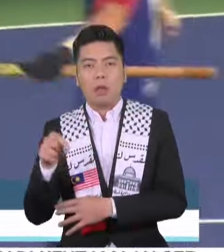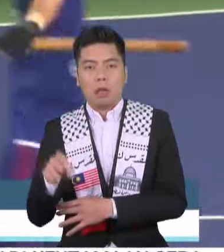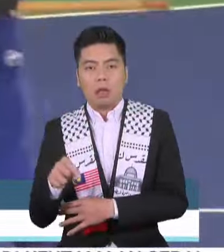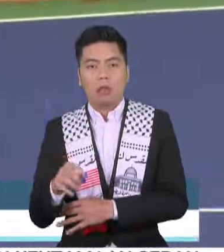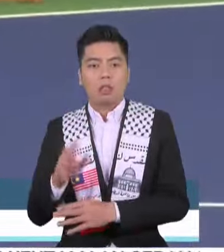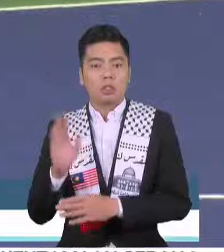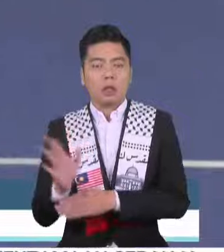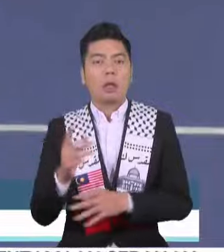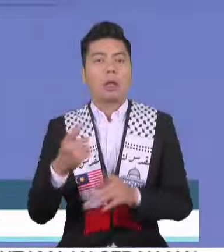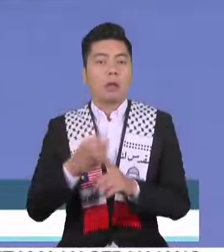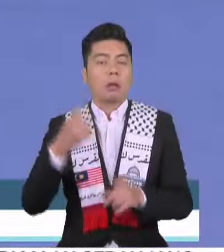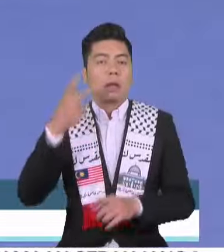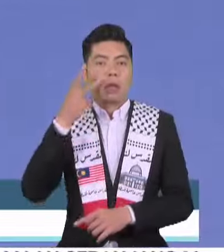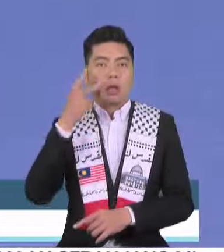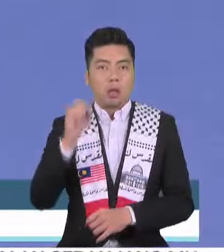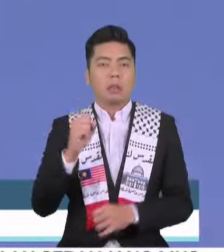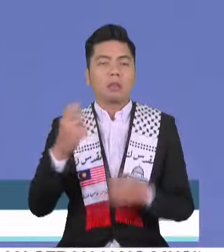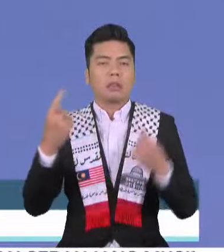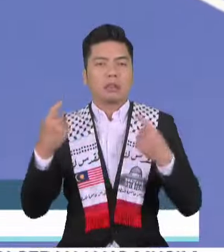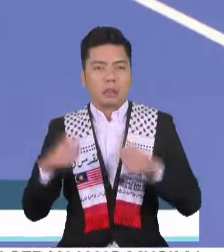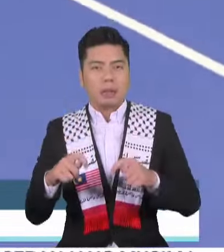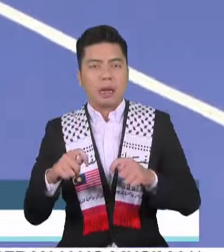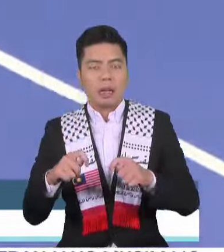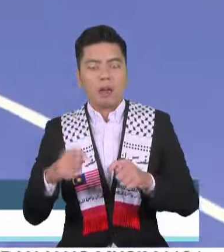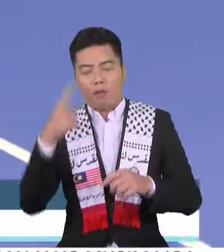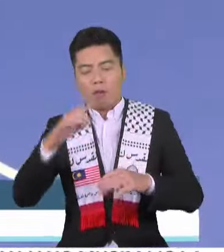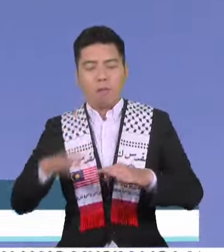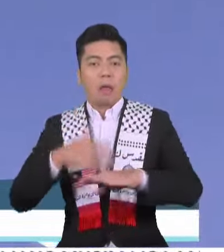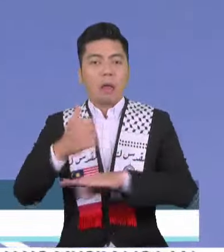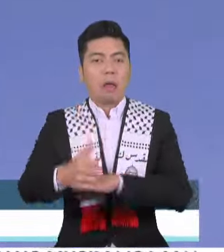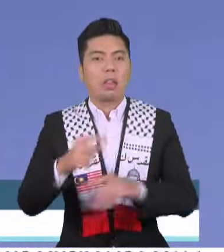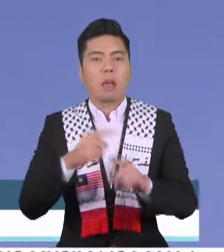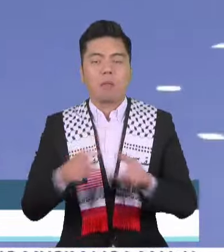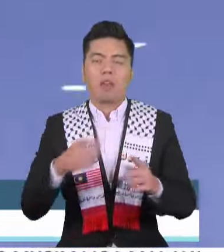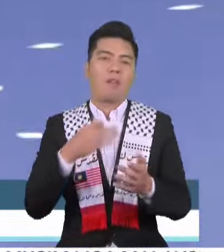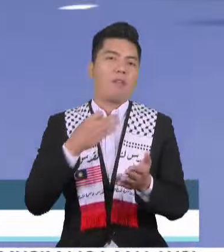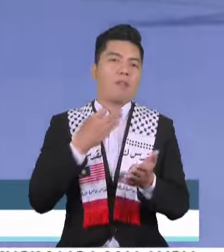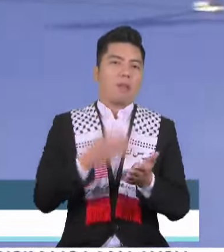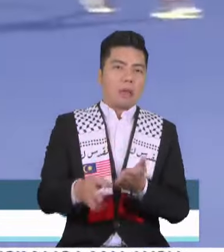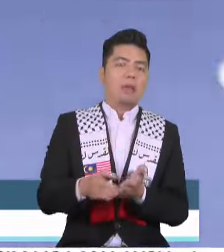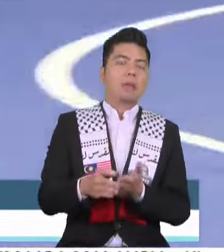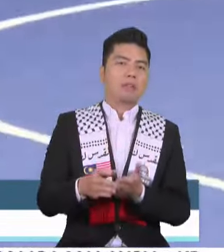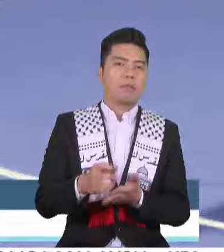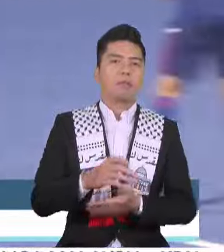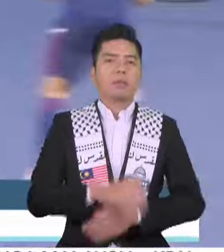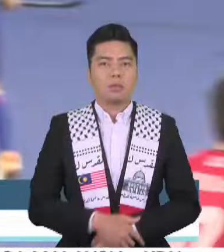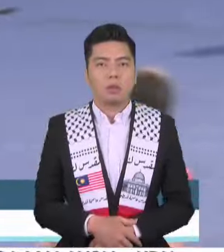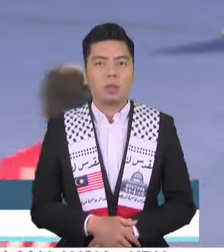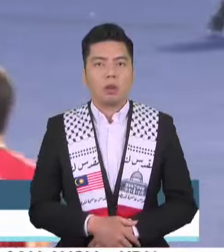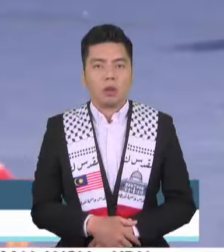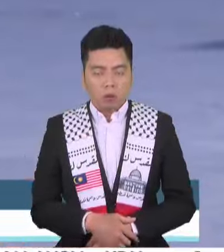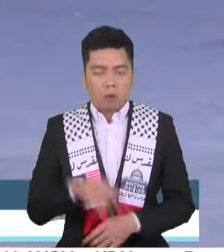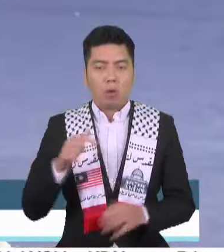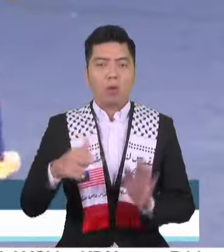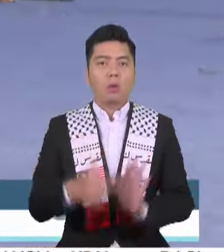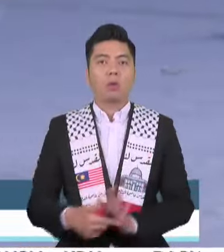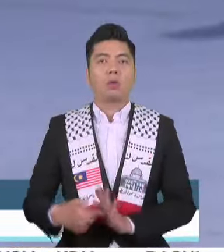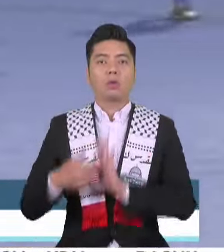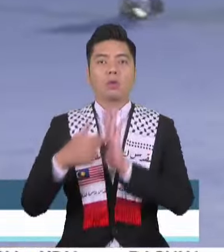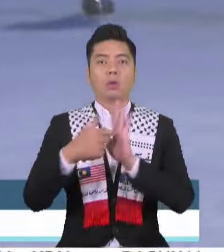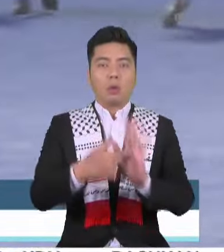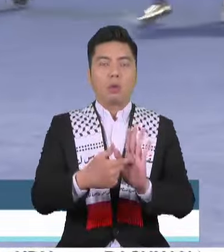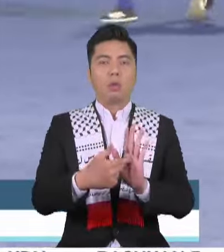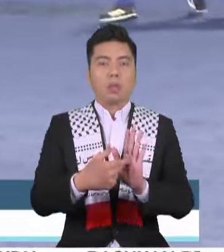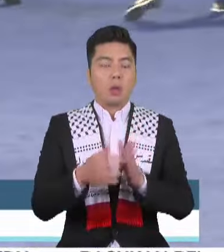tersebut, Korea Selatan cuba menggandakan asakan namun digagalkan dengan ketumpulan penyudah. Aksi cemerlang skuad kendalian